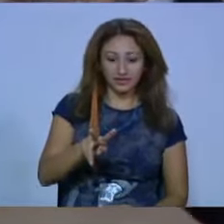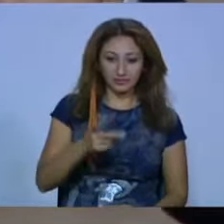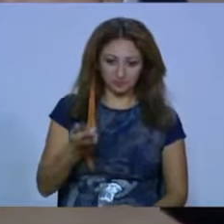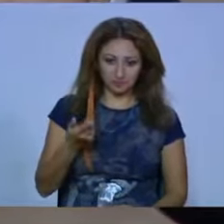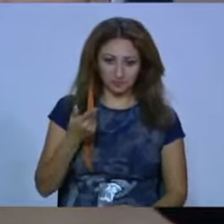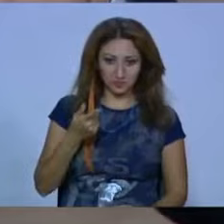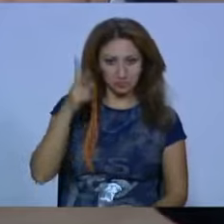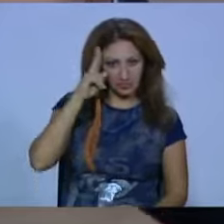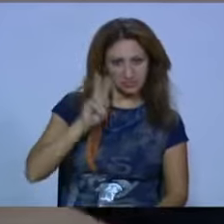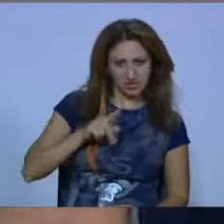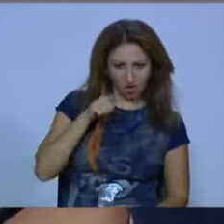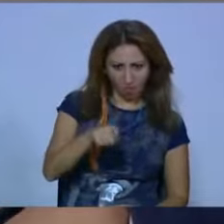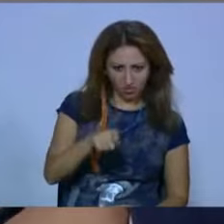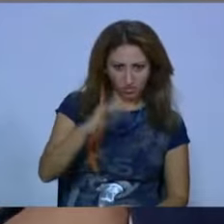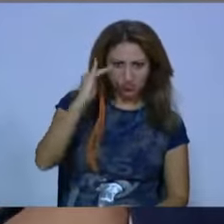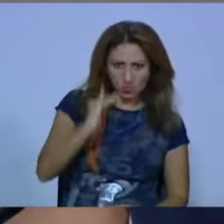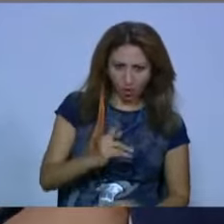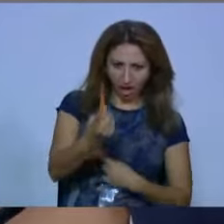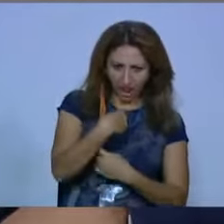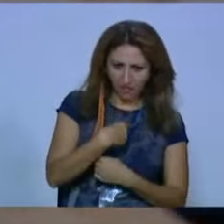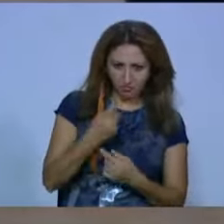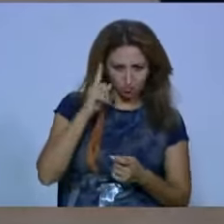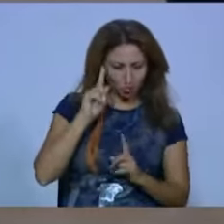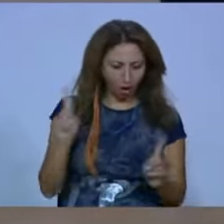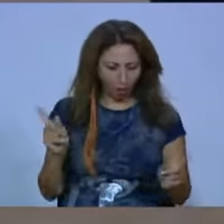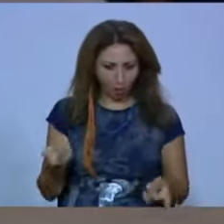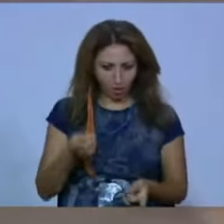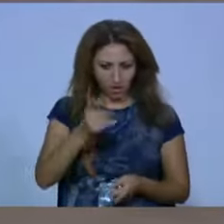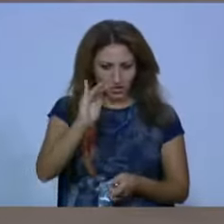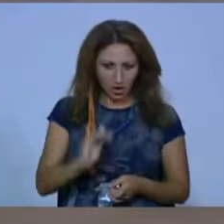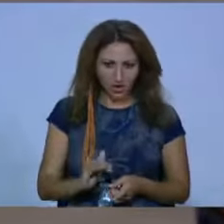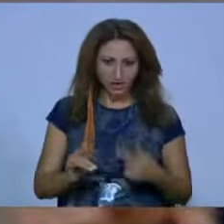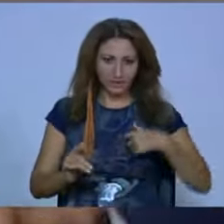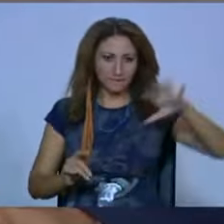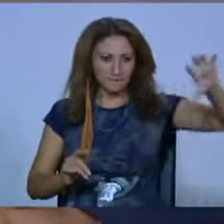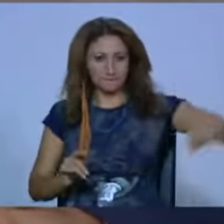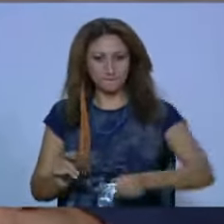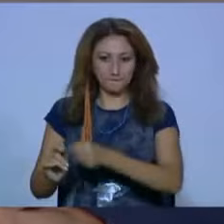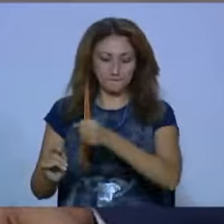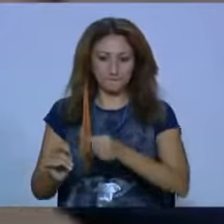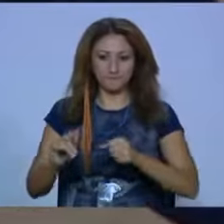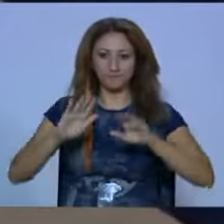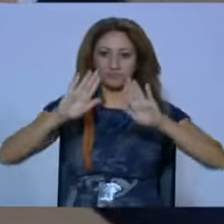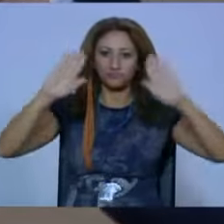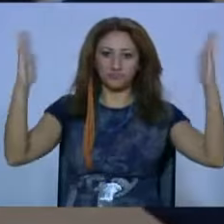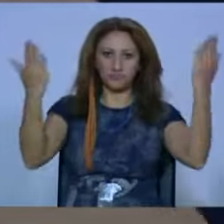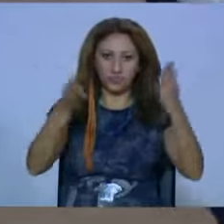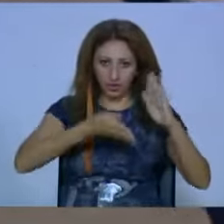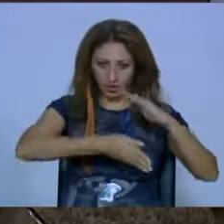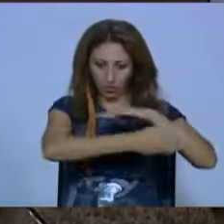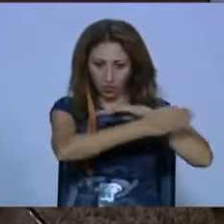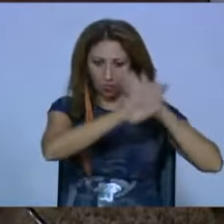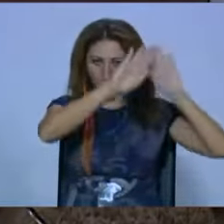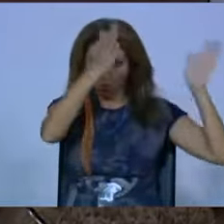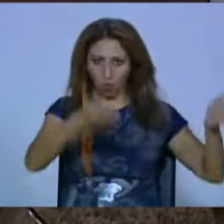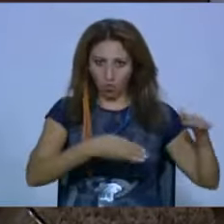يعني مستغرب جدا، ايه القصير الصغير ده اللي هيعمل ايه. خدت علاء من ايده، دخلنا قاعه الاستاذ عبد الرحيم الزرقاني، في